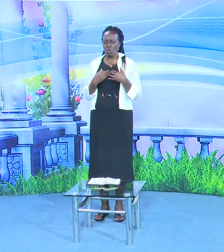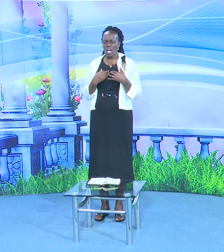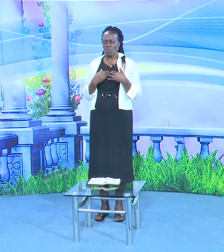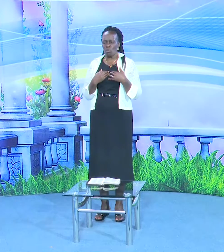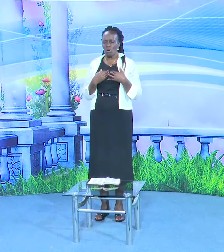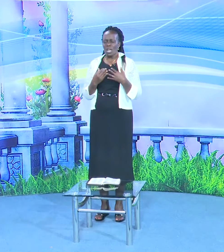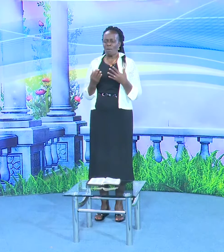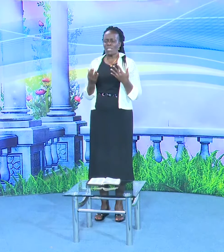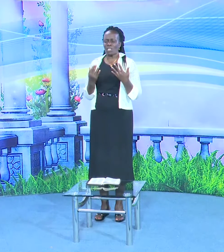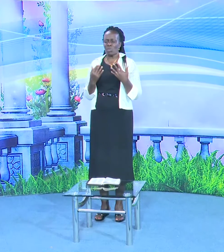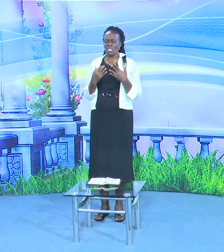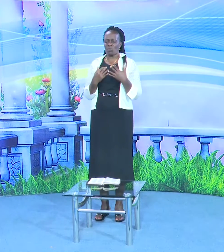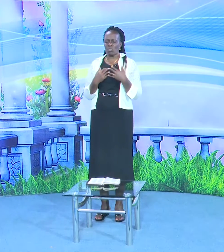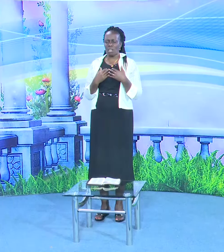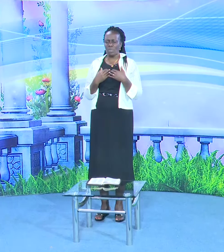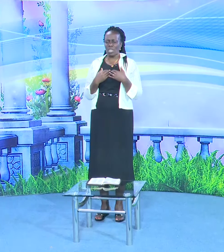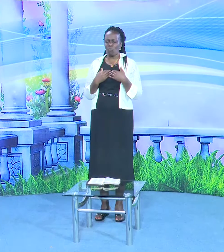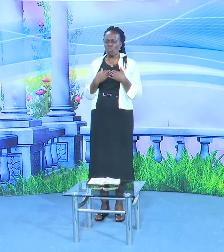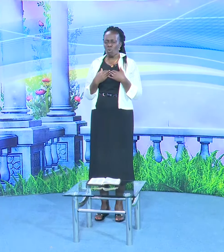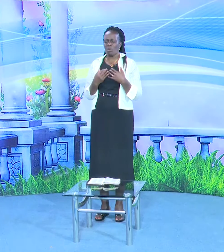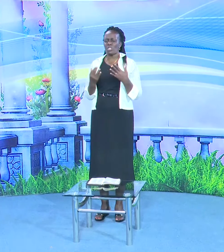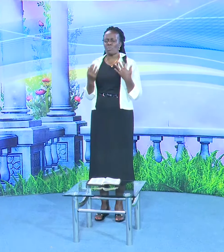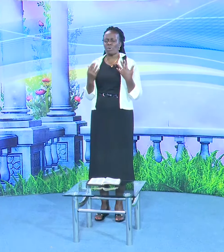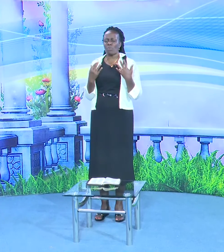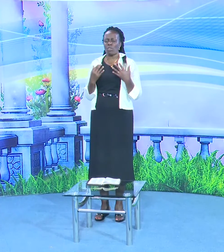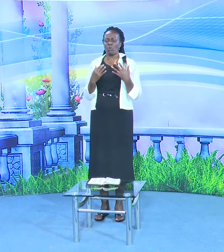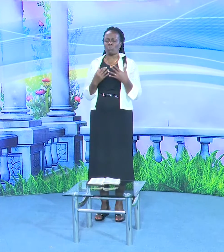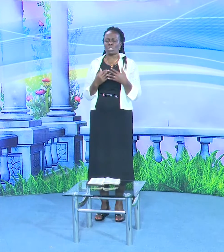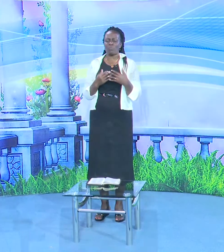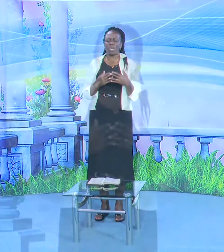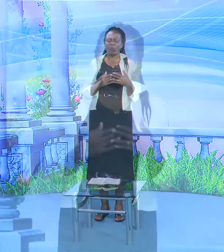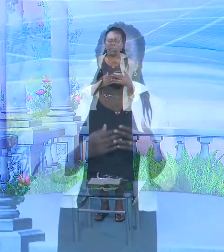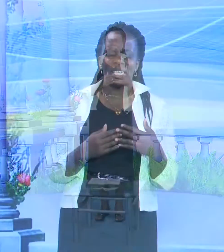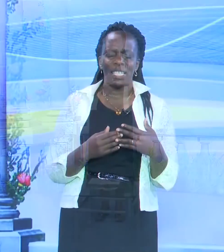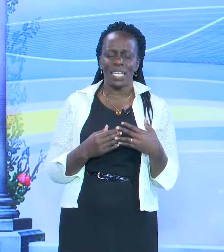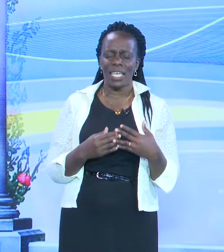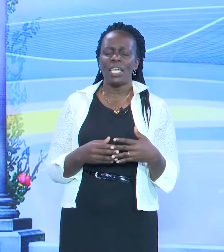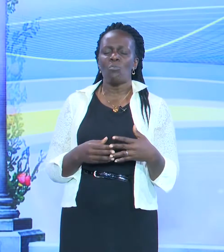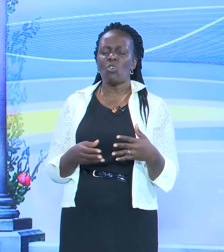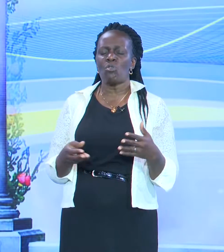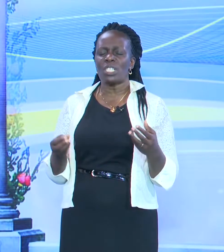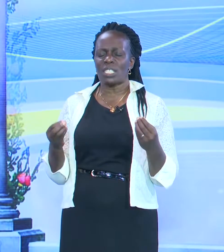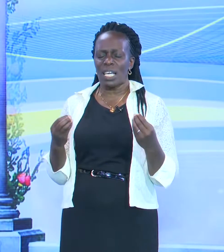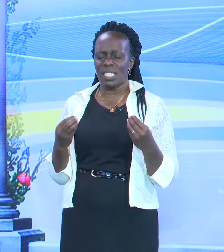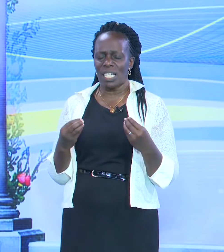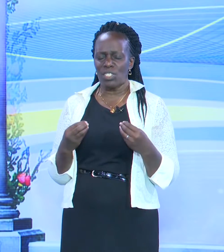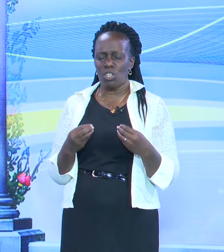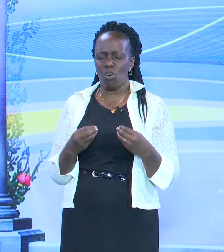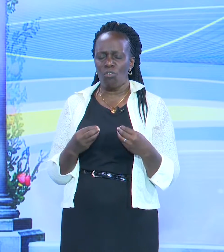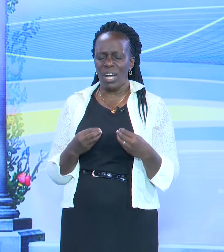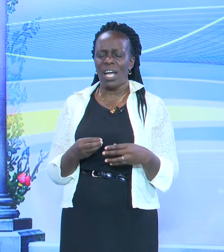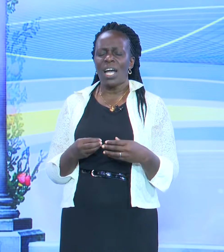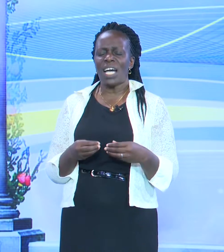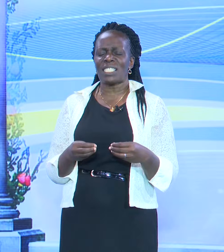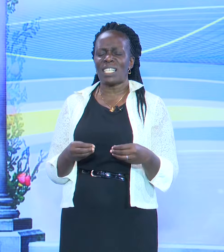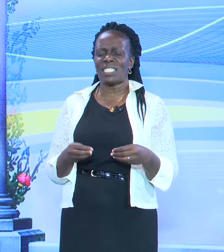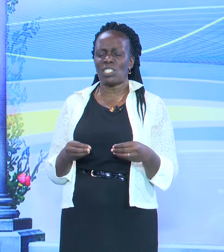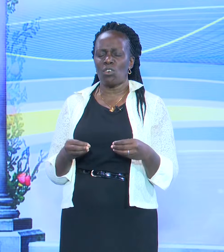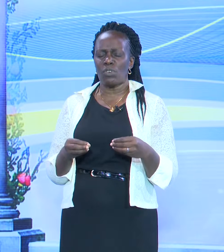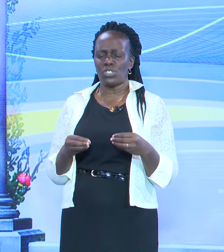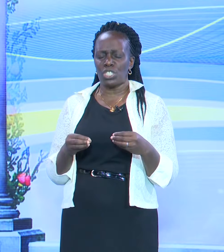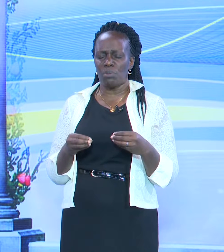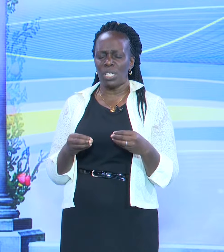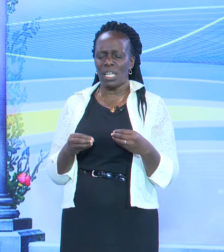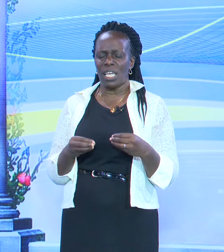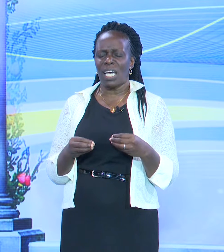moyo wangu. Kama siwezi kusamehe, Mungu wangu, nipe moyo wa kusamehe wengine. Mungu nisaidie, Jehova. Asante